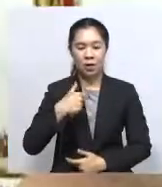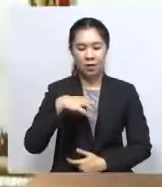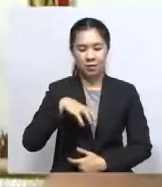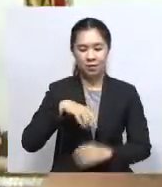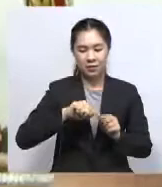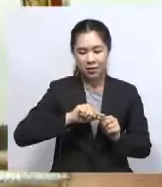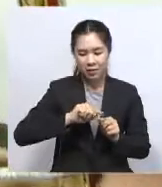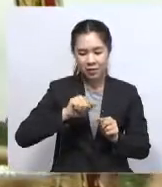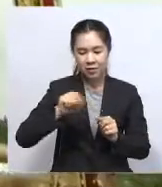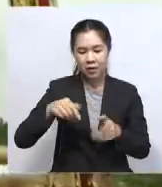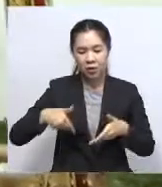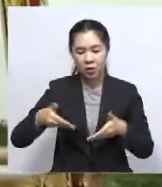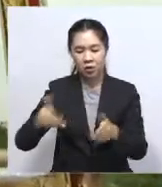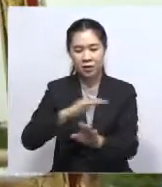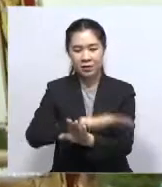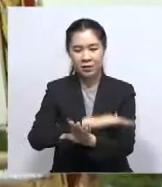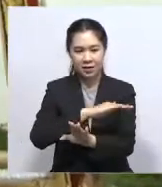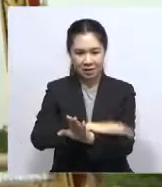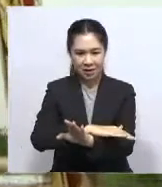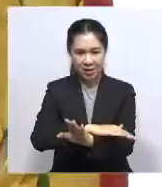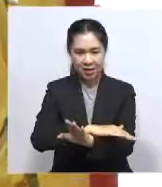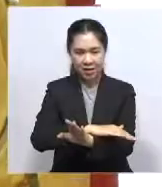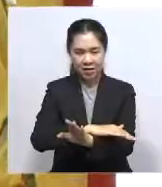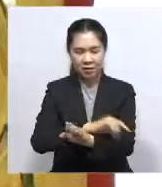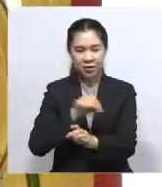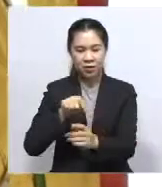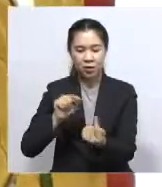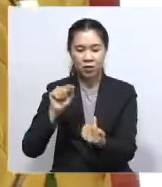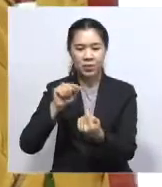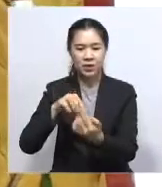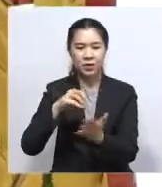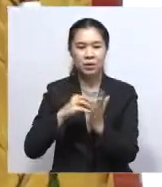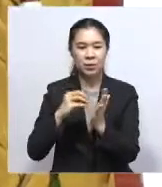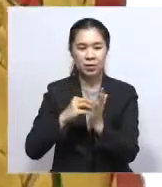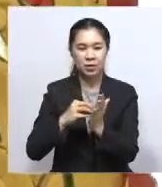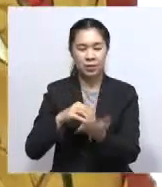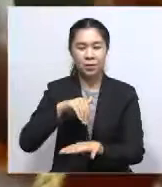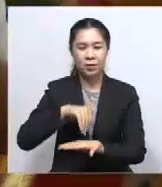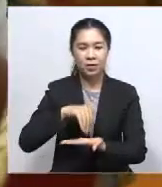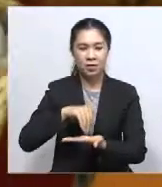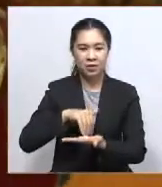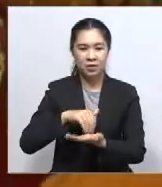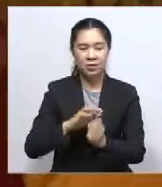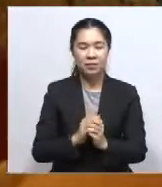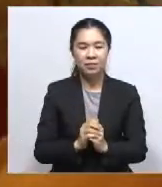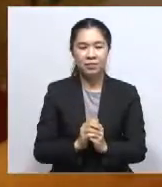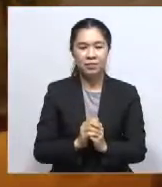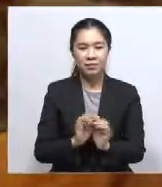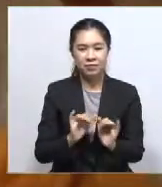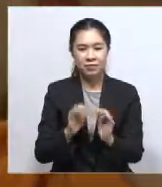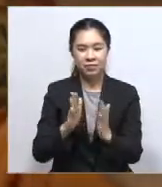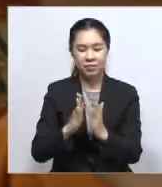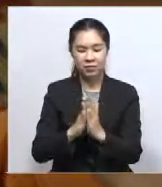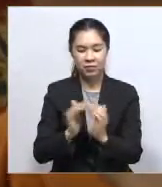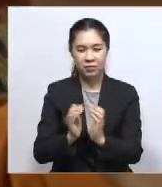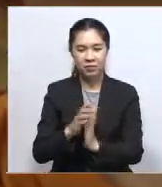ราชดำเนินผ่านสี่แยกคอกวัวเข้าสู่ลานคนเมืองก่อนที่จะอัญเชิญขึ้นประดิษฐานบนมณฑปที่บริเวณลานค